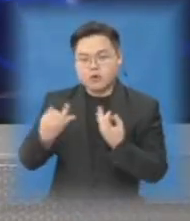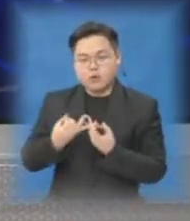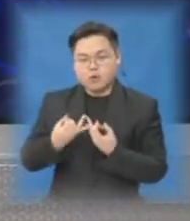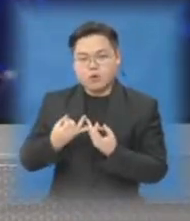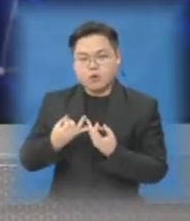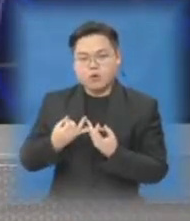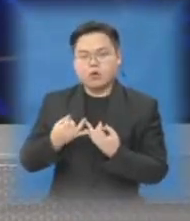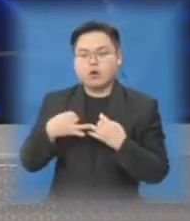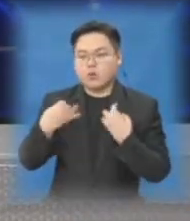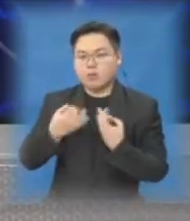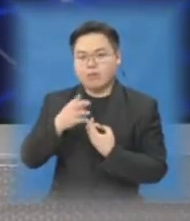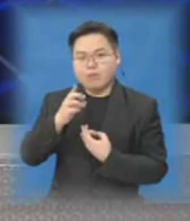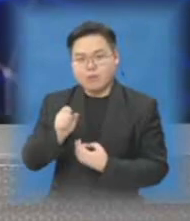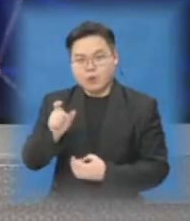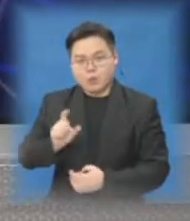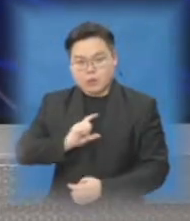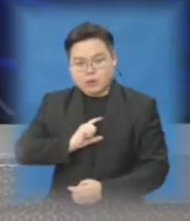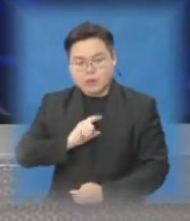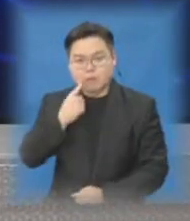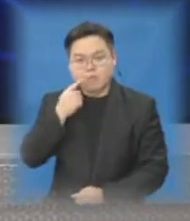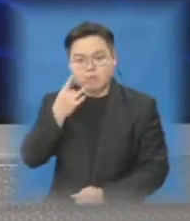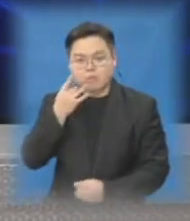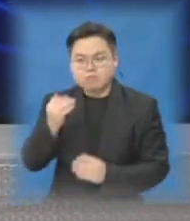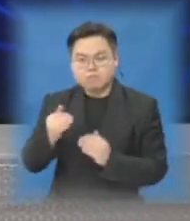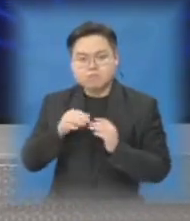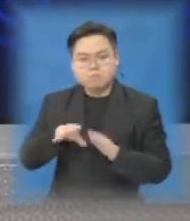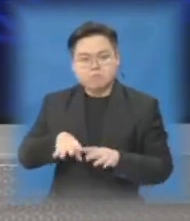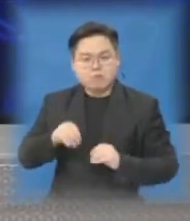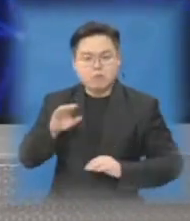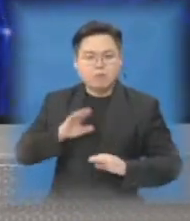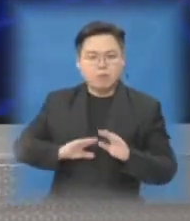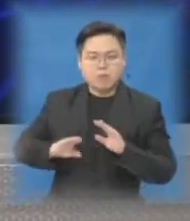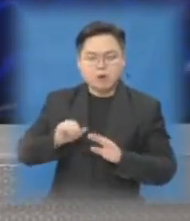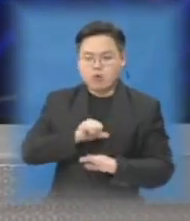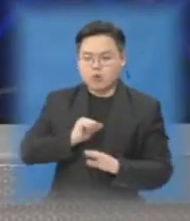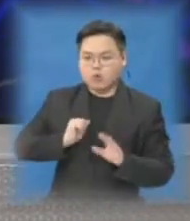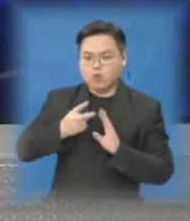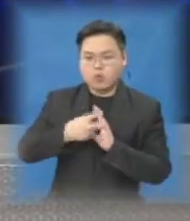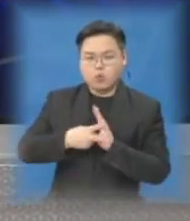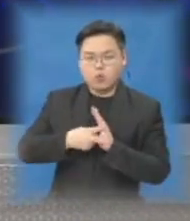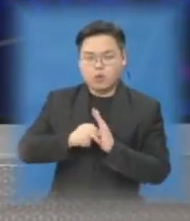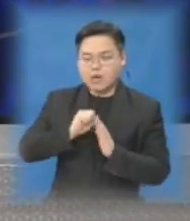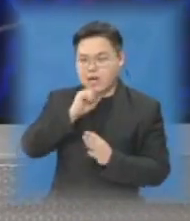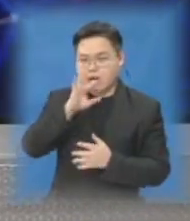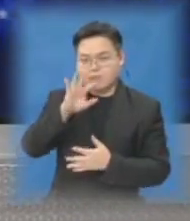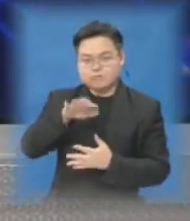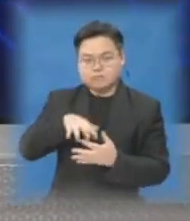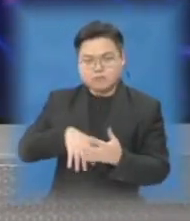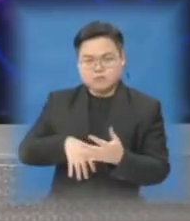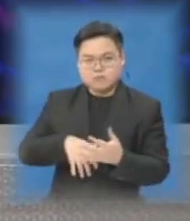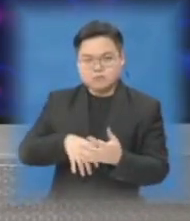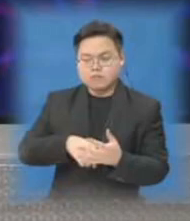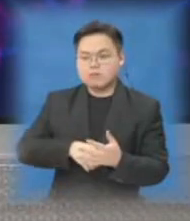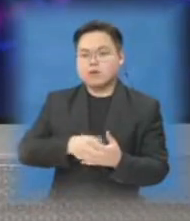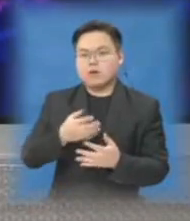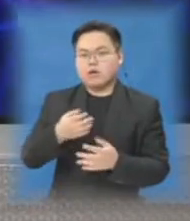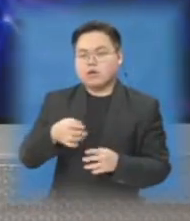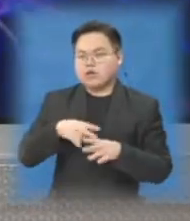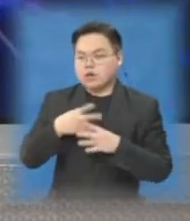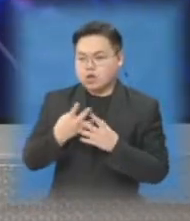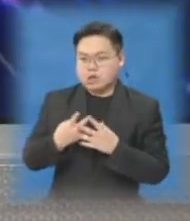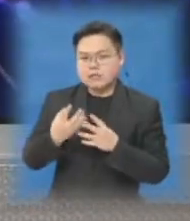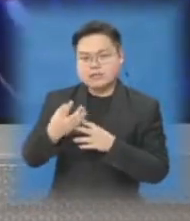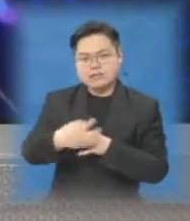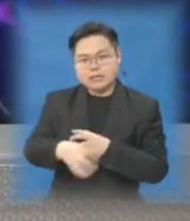эрх, парламентын гендерийн мэдэмжтэй байдал, өөрийн үнэлгээний аргачлал үндэслэн тодорхойлсон асуултуудыг хамрах бөгөөд нэгдсэн болон салбар